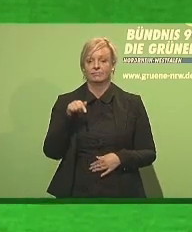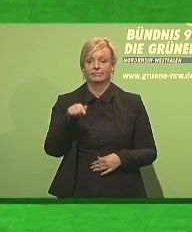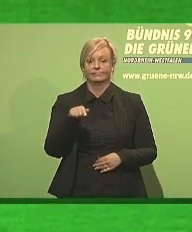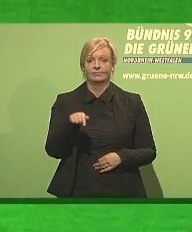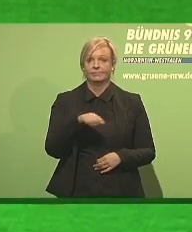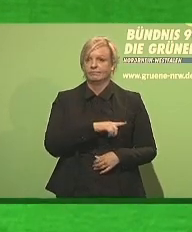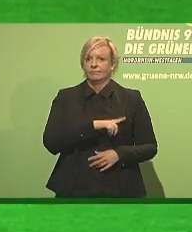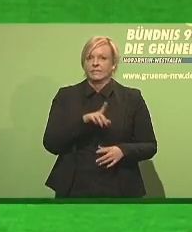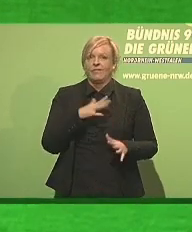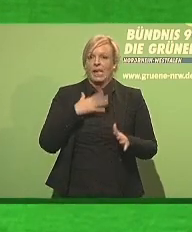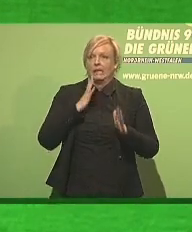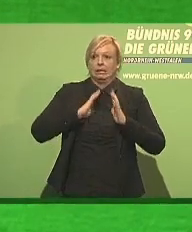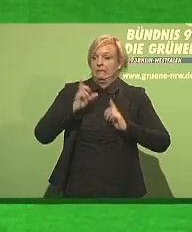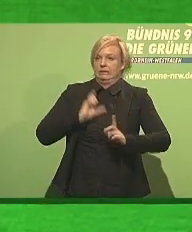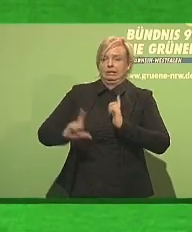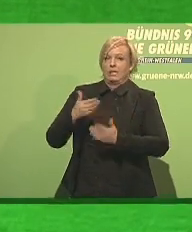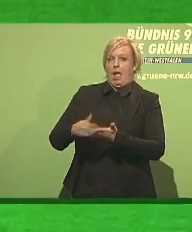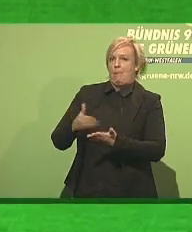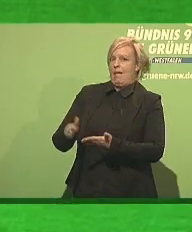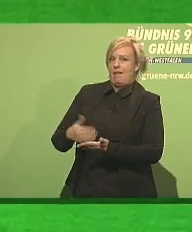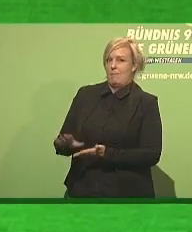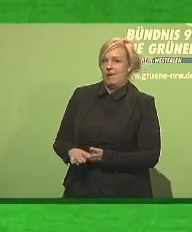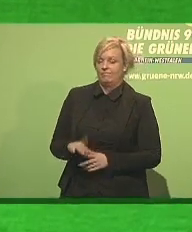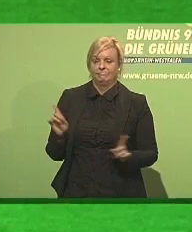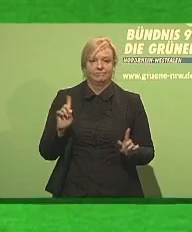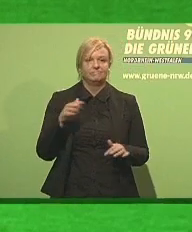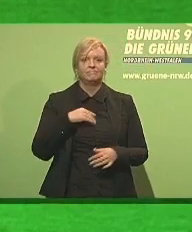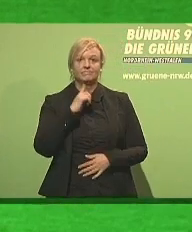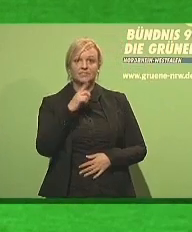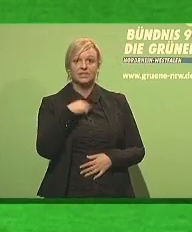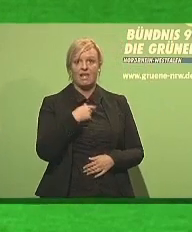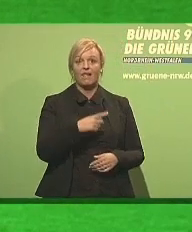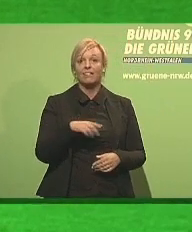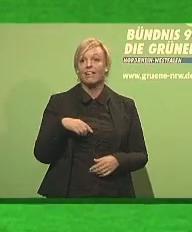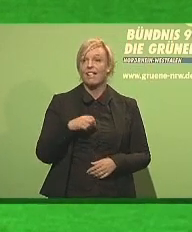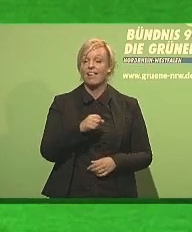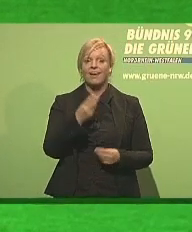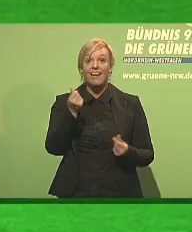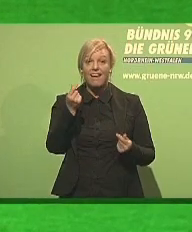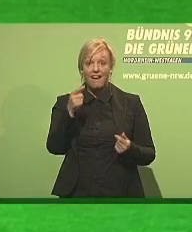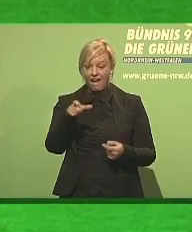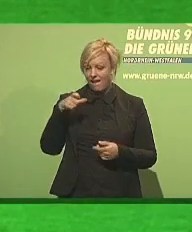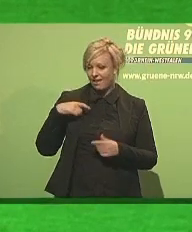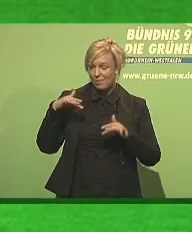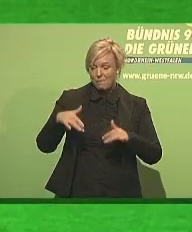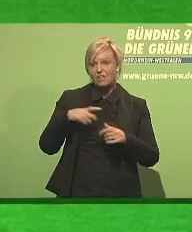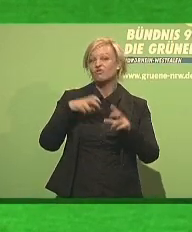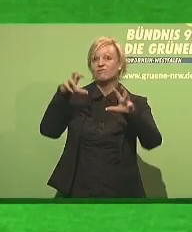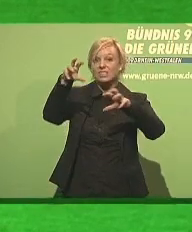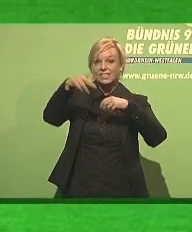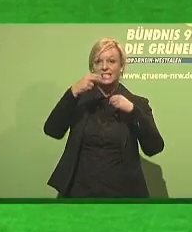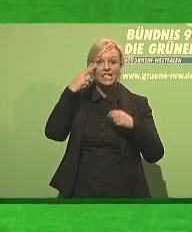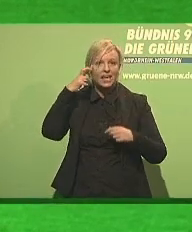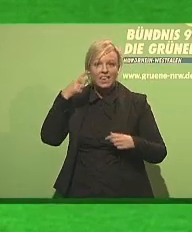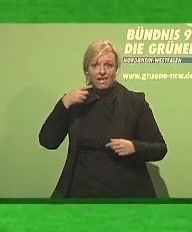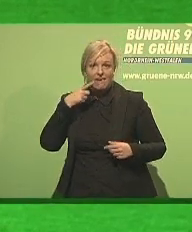Kehle rinnt. Doch ich sage, die Gier der Reichen muss begrenzt werden.